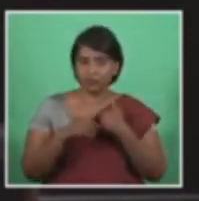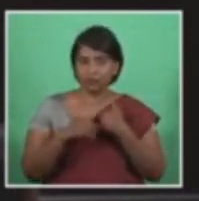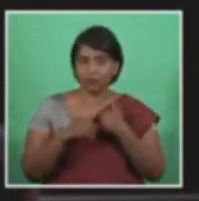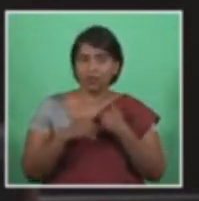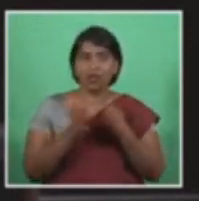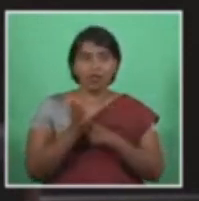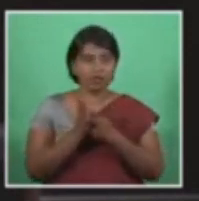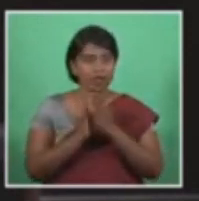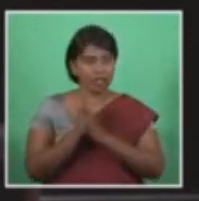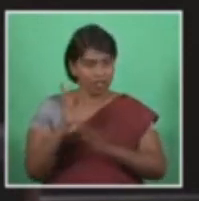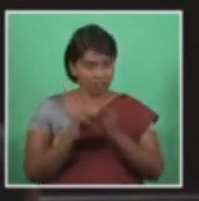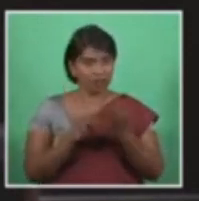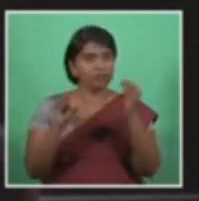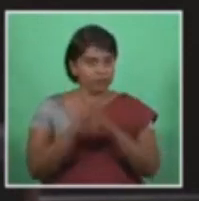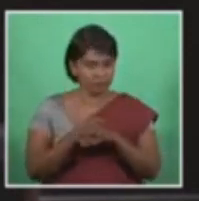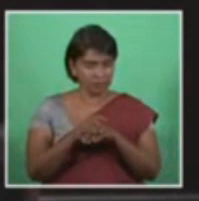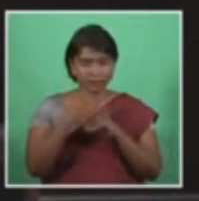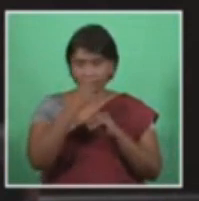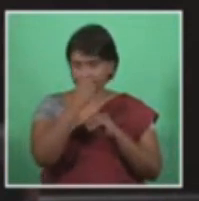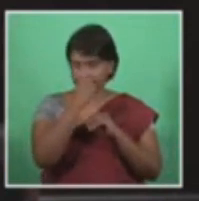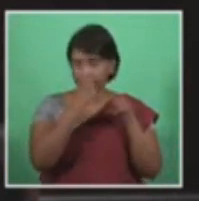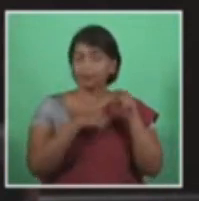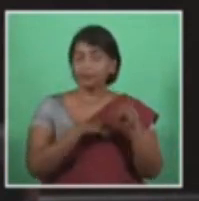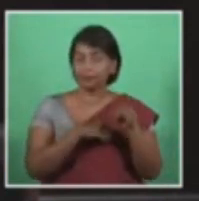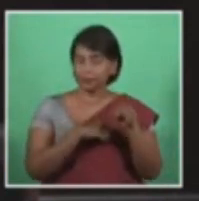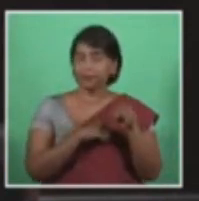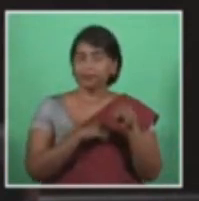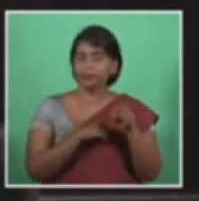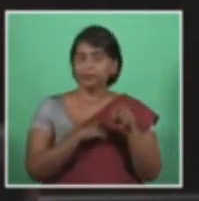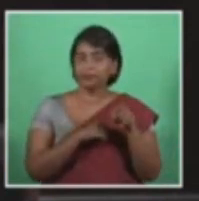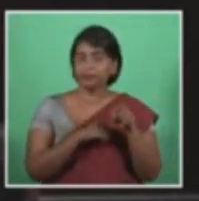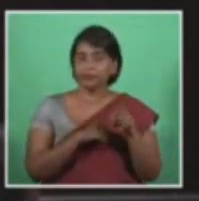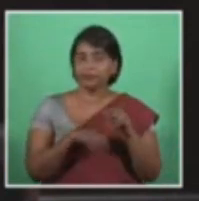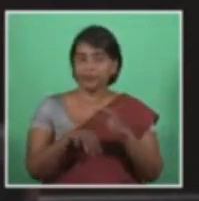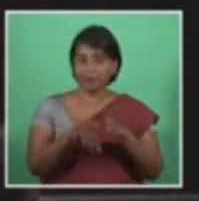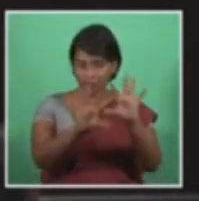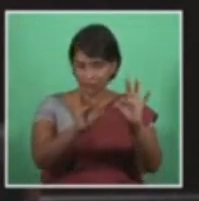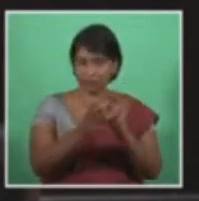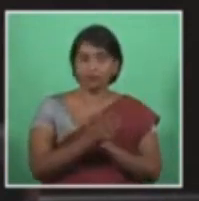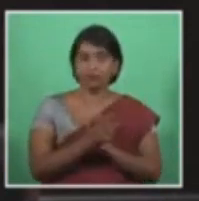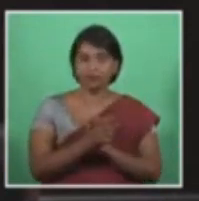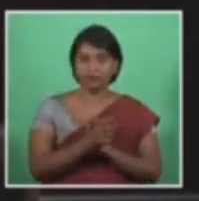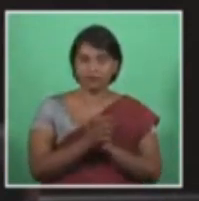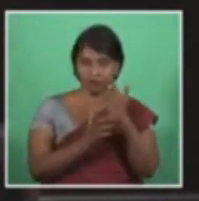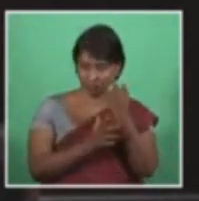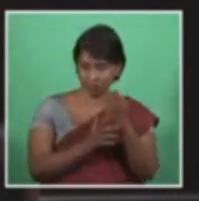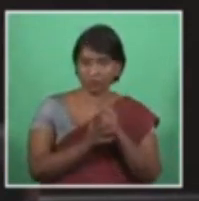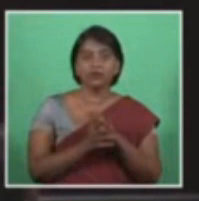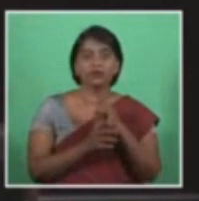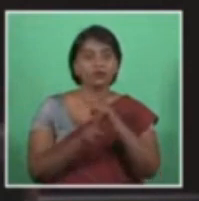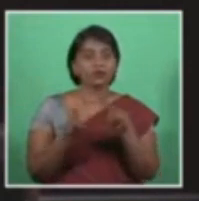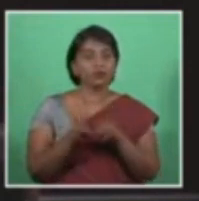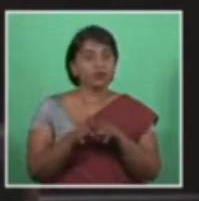හිතන්නේ අපේ රවුෆ් වගේ මැමතුමත් සම්බන්ධ වුණා. එතකොට මේ විනාඩියක් ගරු මන්ත්‍රීතුමා සභාව වෙන්න මැමතුමා.